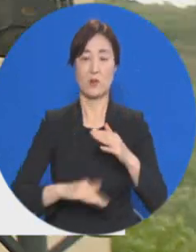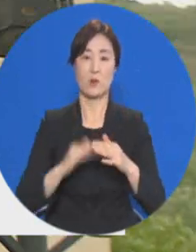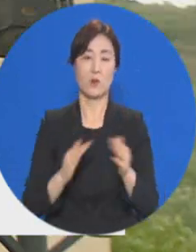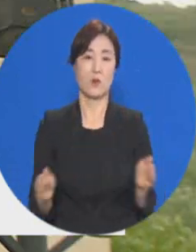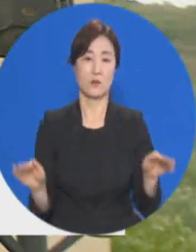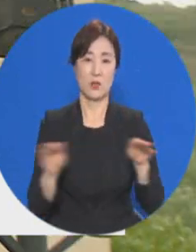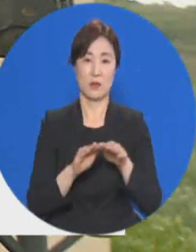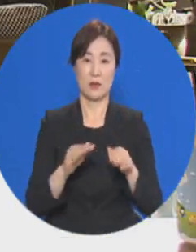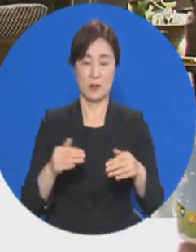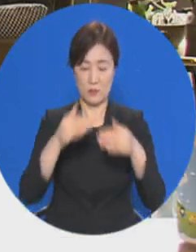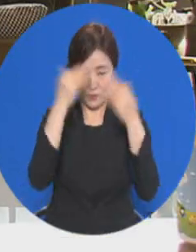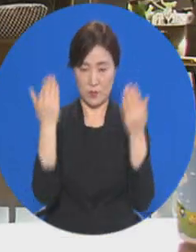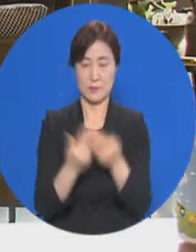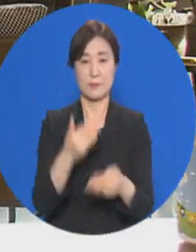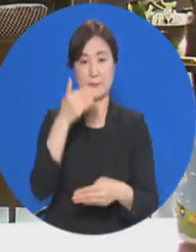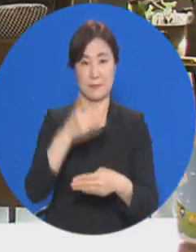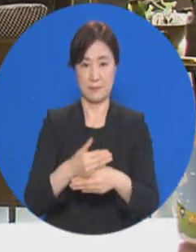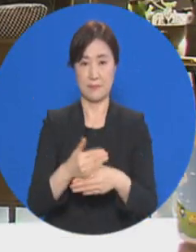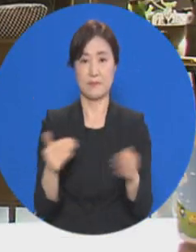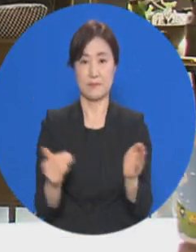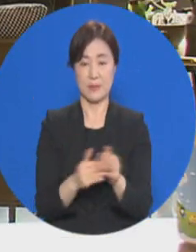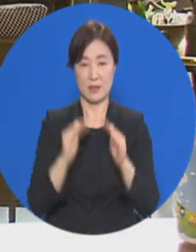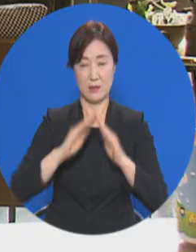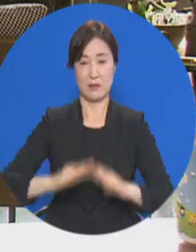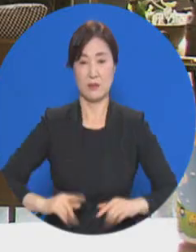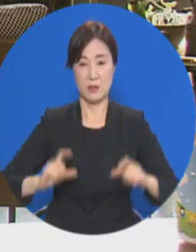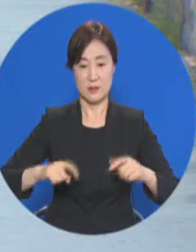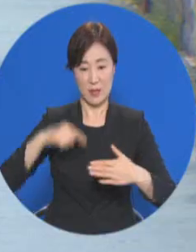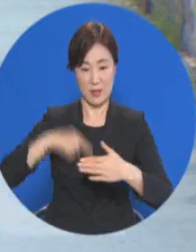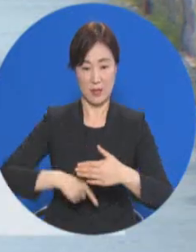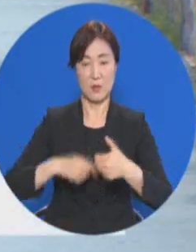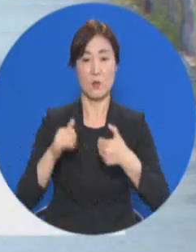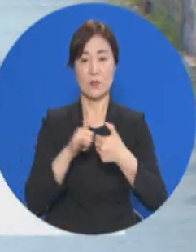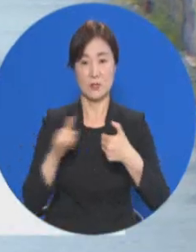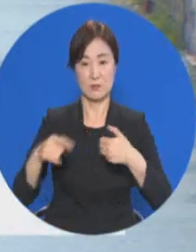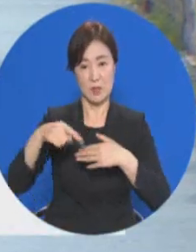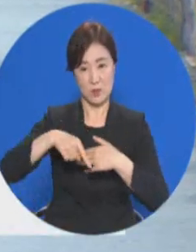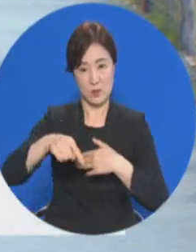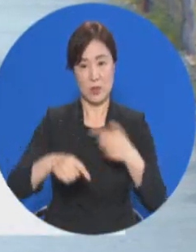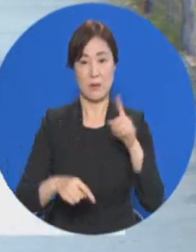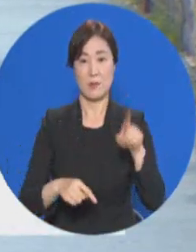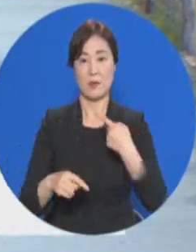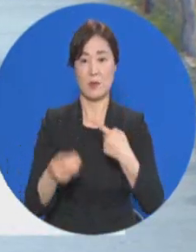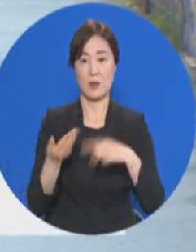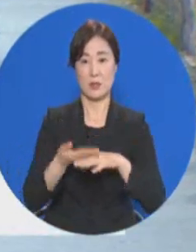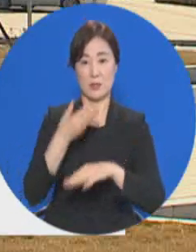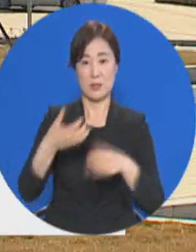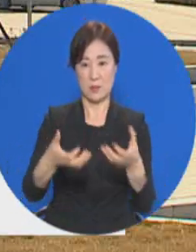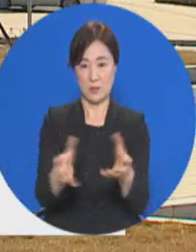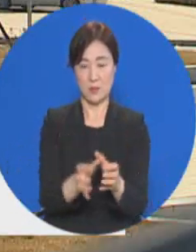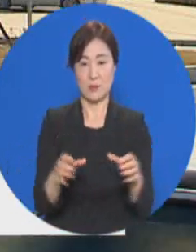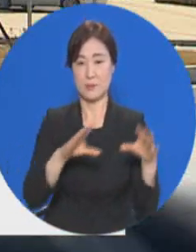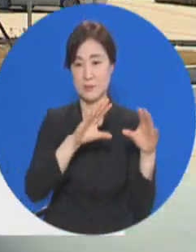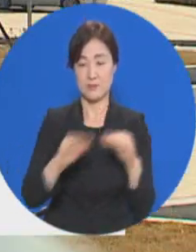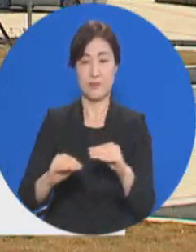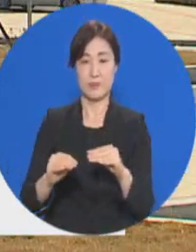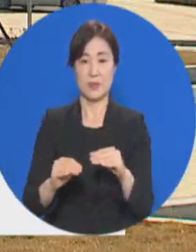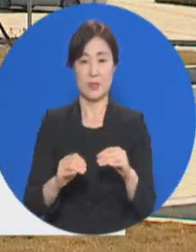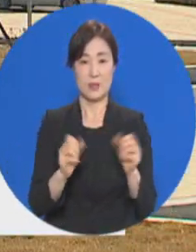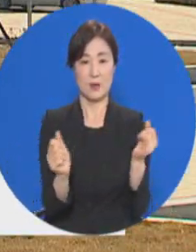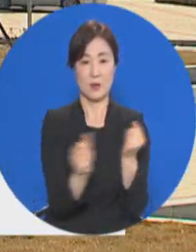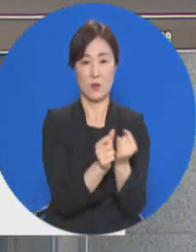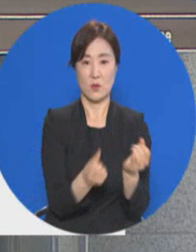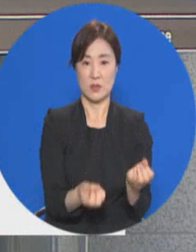시설도 폐쇄됐습니다. 전라남도는 실내 50명 이상, 실외 100명 이상 모임은 전면 금지하고 예식장과